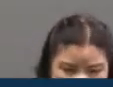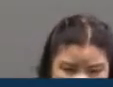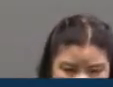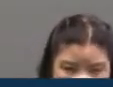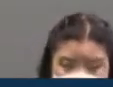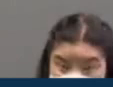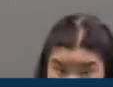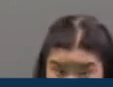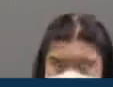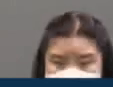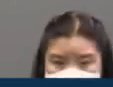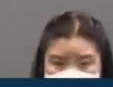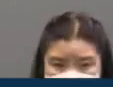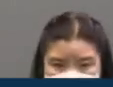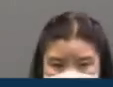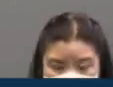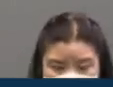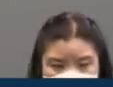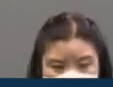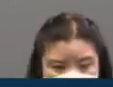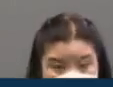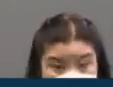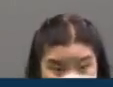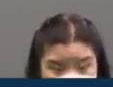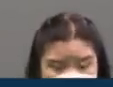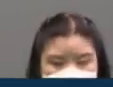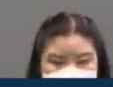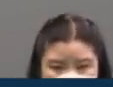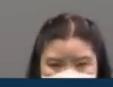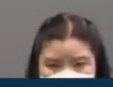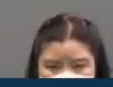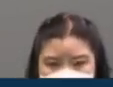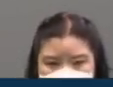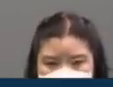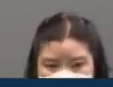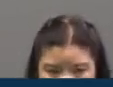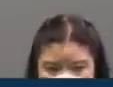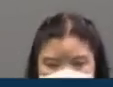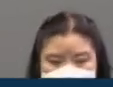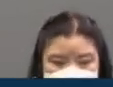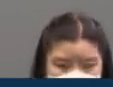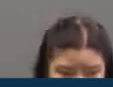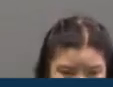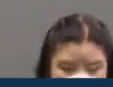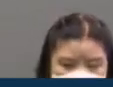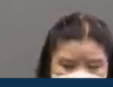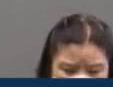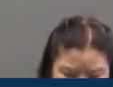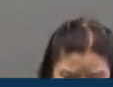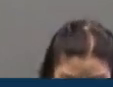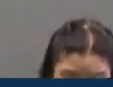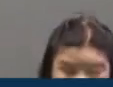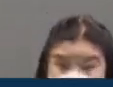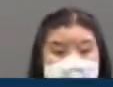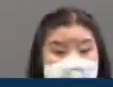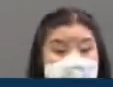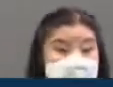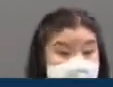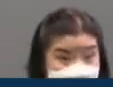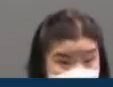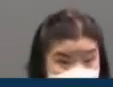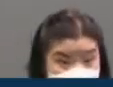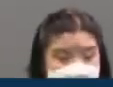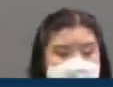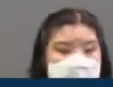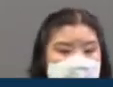ลงไปแล้วนอกจากไปเยียวยาไปดูแลผู้ได้รับผลกระทบแล้วส่วนที่สองก็คือว่าจะไปดูพื้นที่เกิดเหตุว่าเกิดเหตุเพราะเหตุ